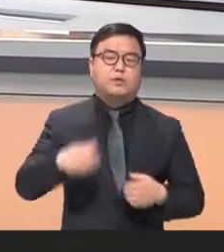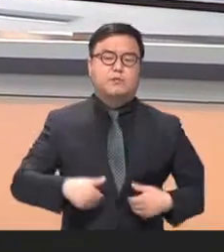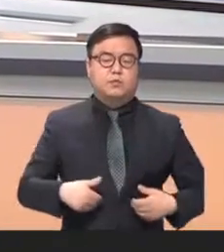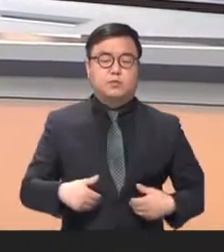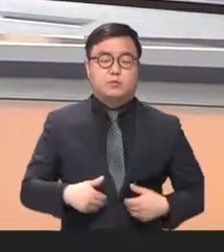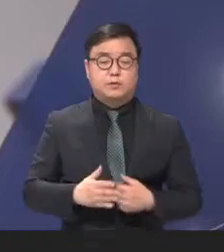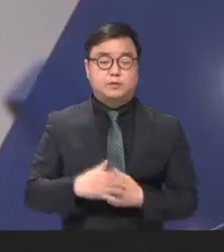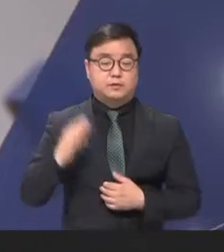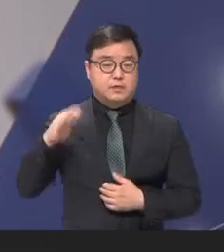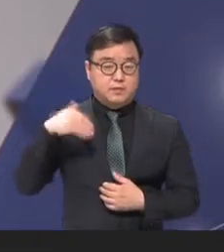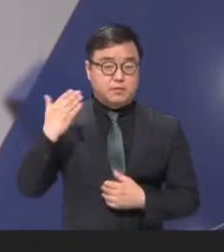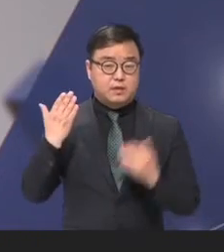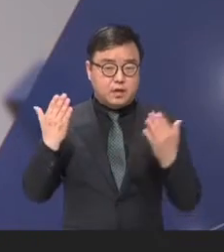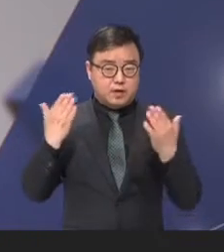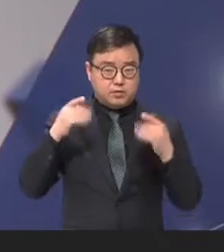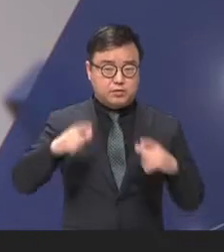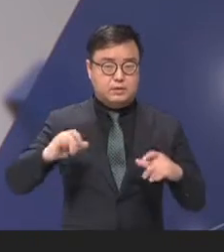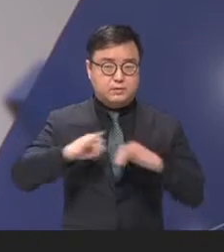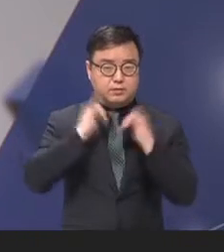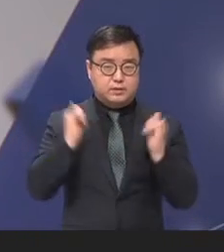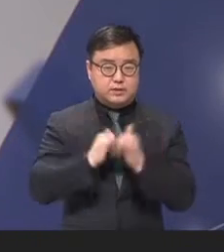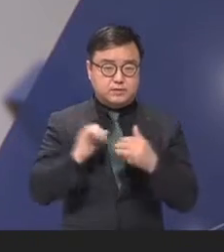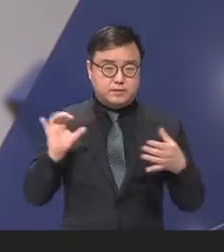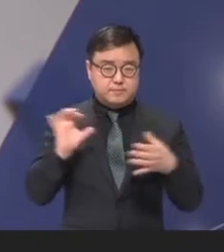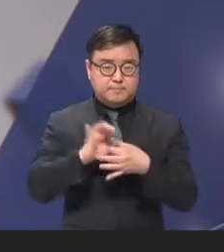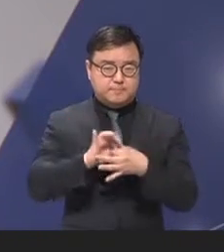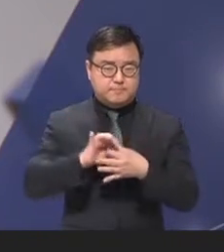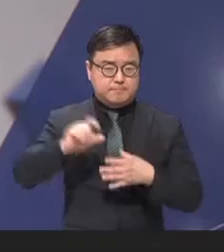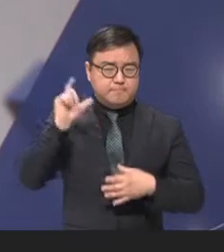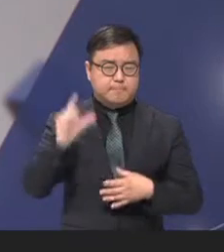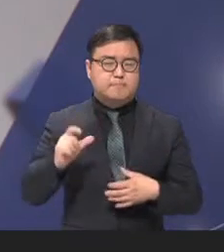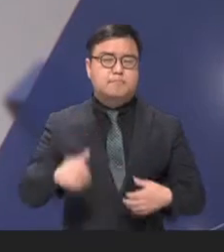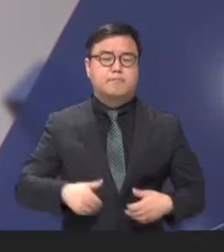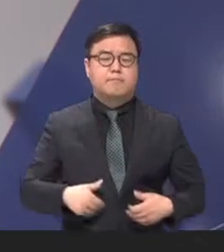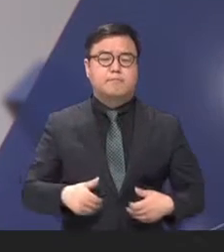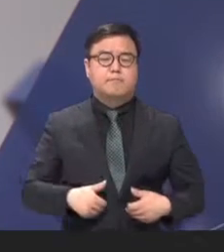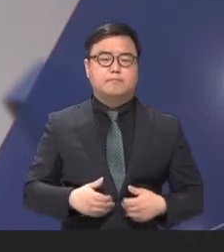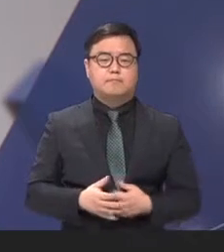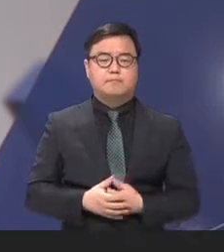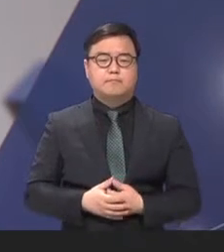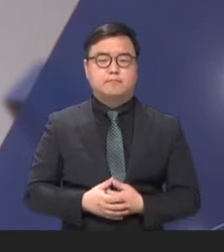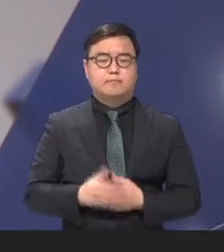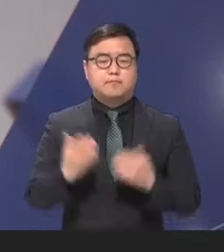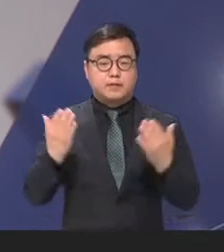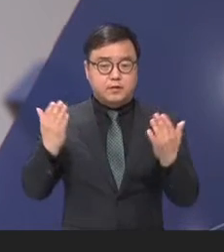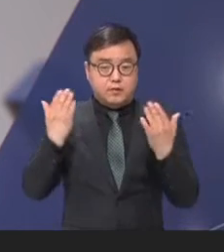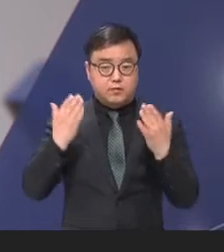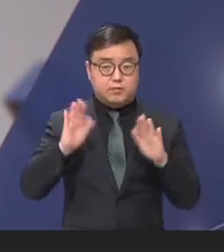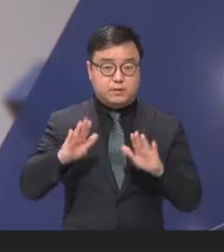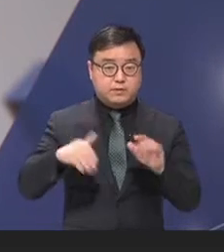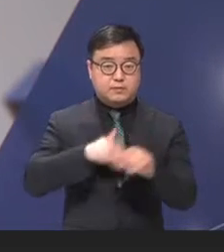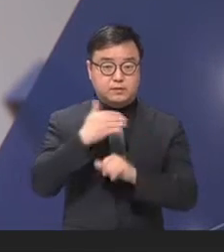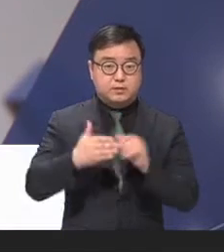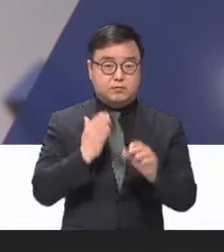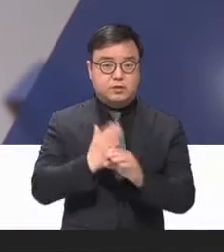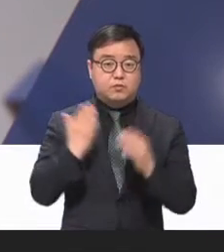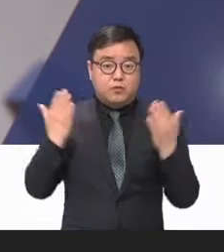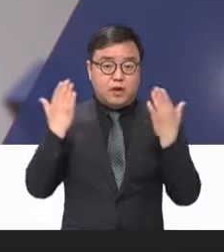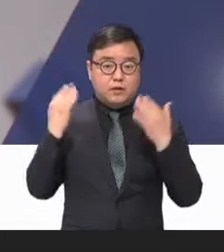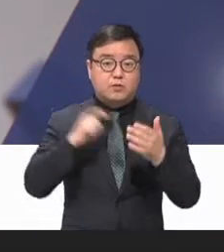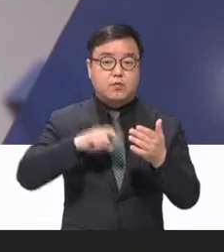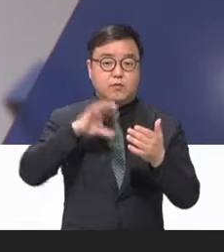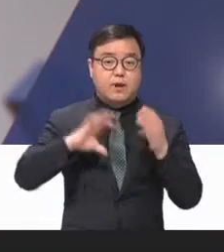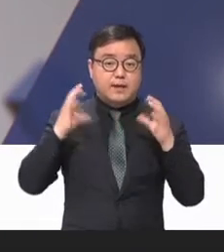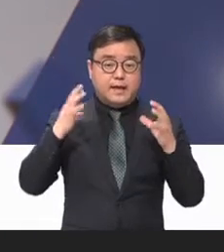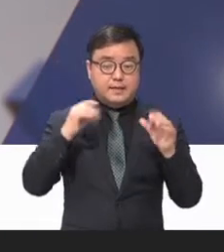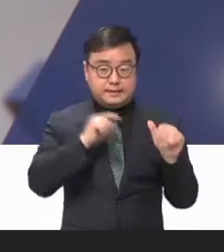다음으로 학교와 지역사회의 결속력을 강화하기 위한 노력이 좀 필요하다는 생각이 들어요. 학교가 현실적으로 그 학교 안에 있는 아이들에게